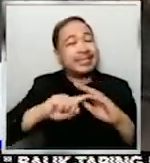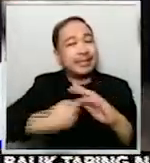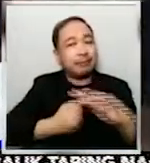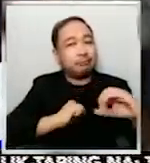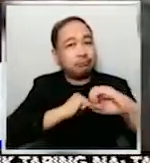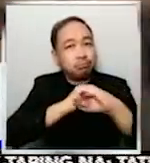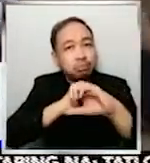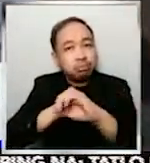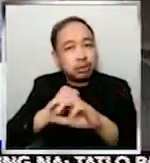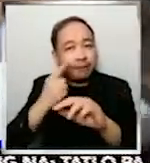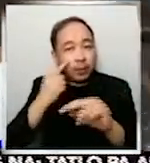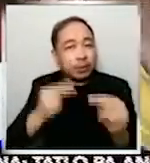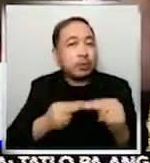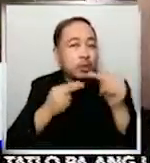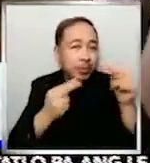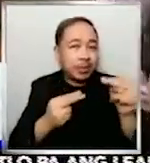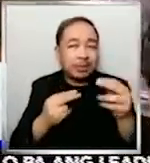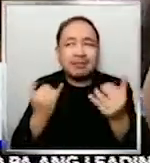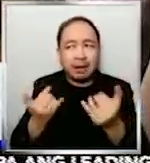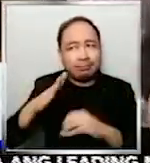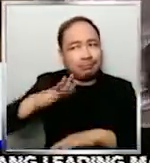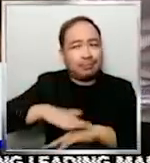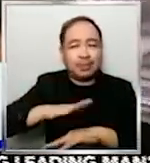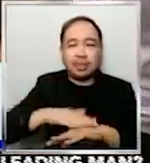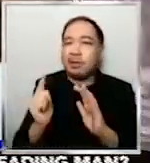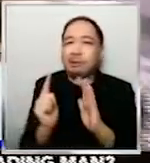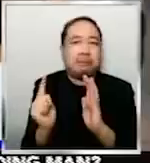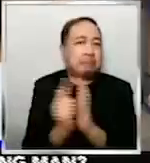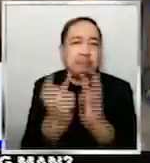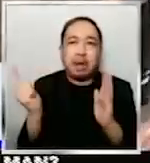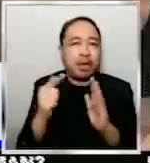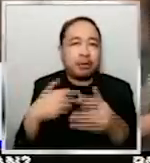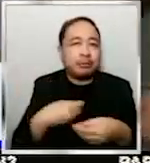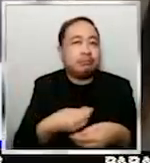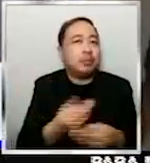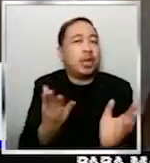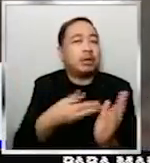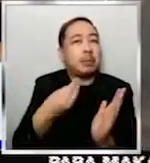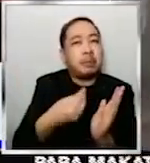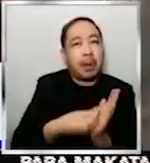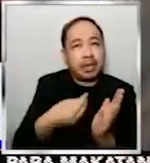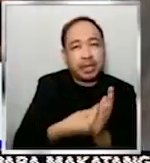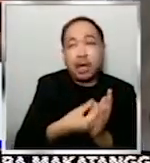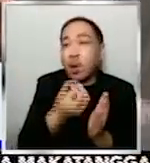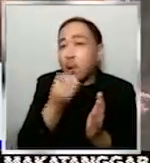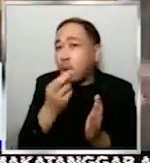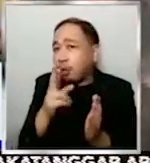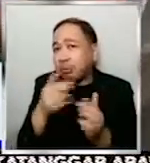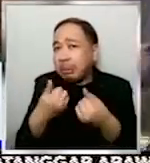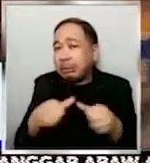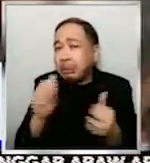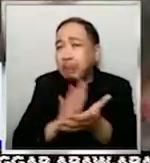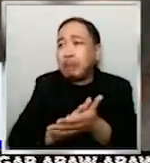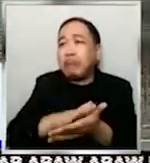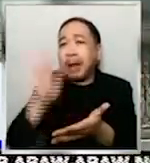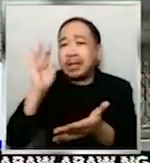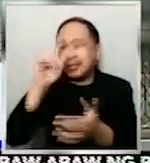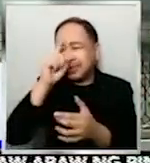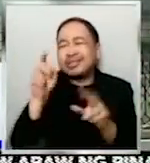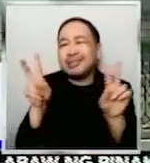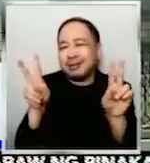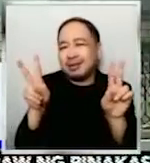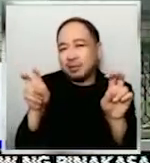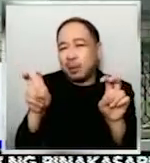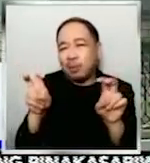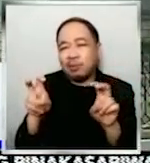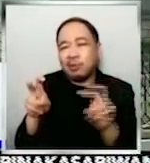bawal mamigay ng pera o anumang bagay na may halaga dahil vote buying ito, kahit pasabihing ayuda ito. Hinahanda na